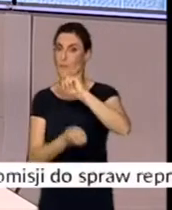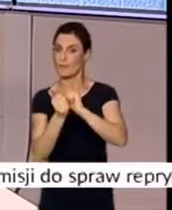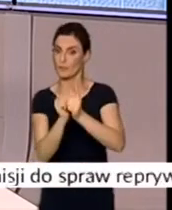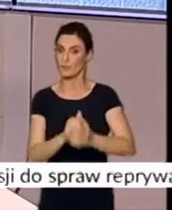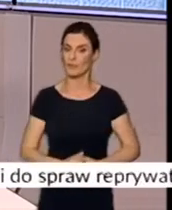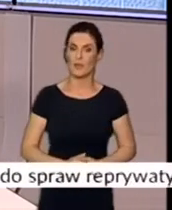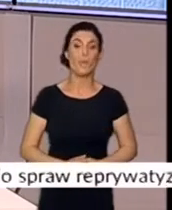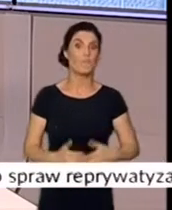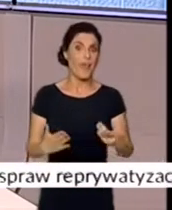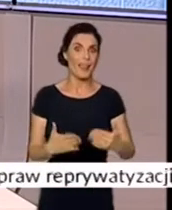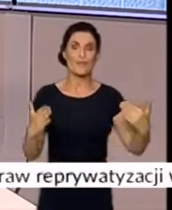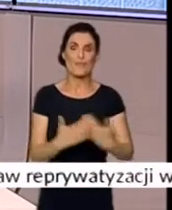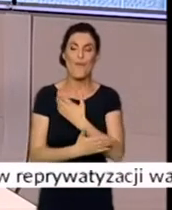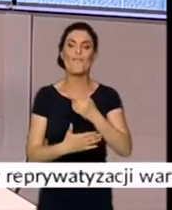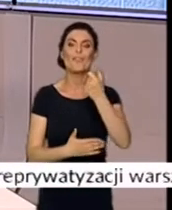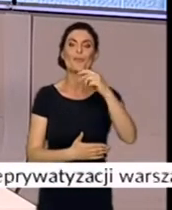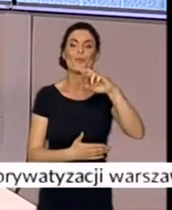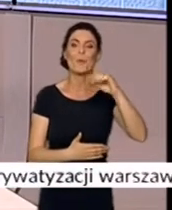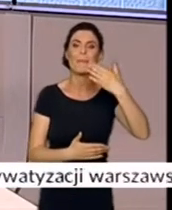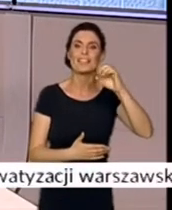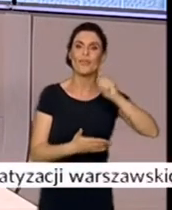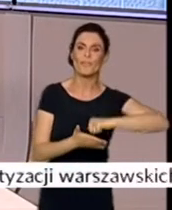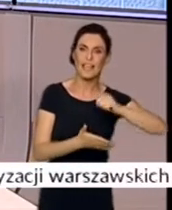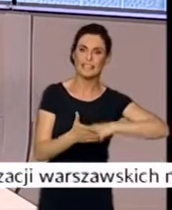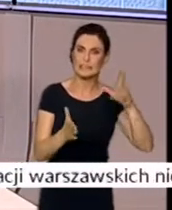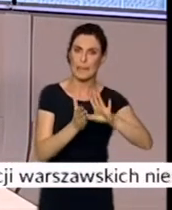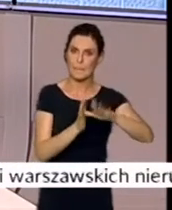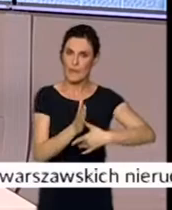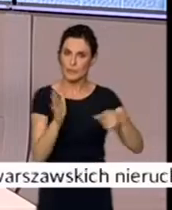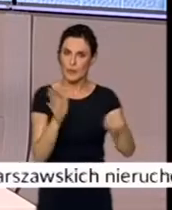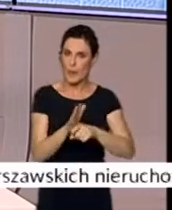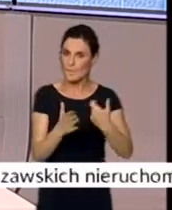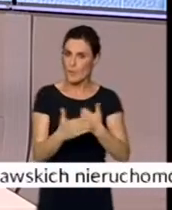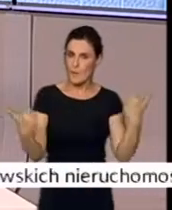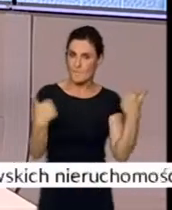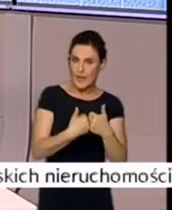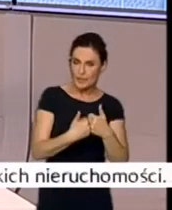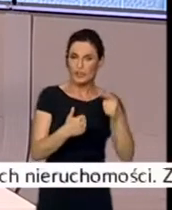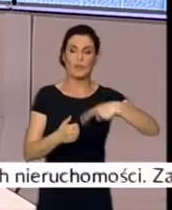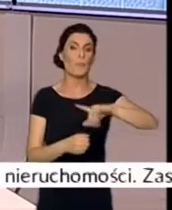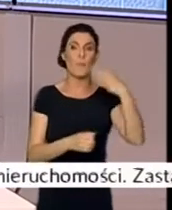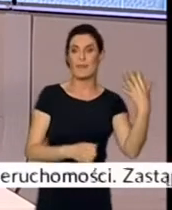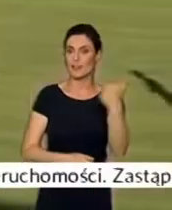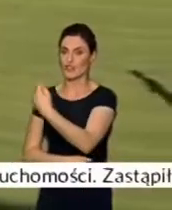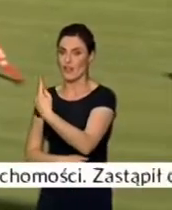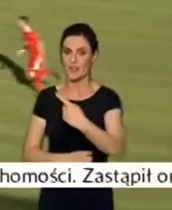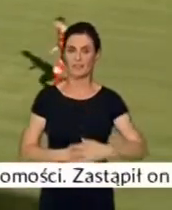ostre strzelanie w Nowym Dworze Mazowieckim. W trzecioligowych derbach regionu Świt rozgromił Broń Radom